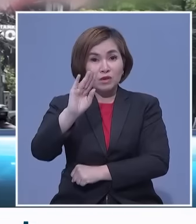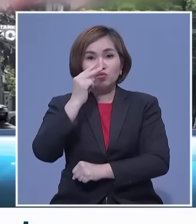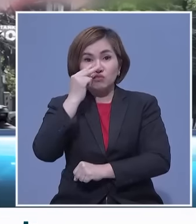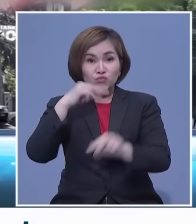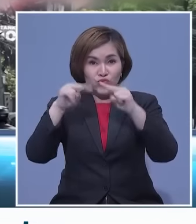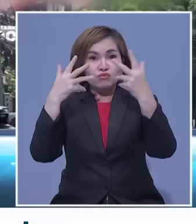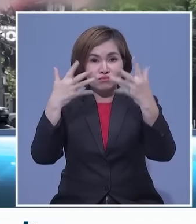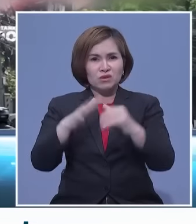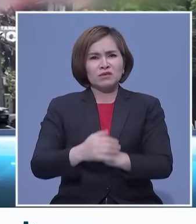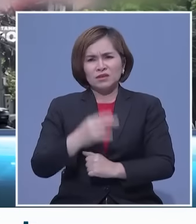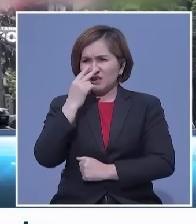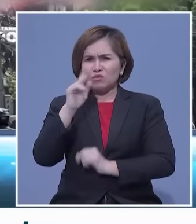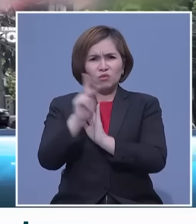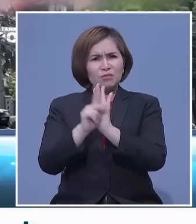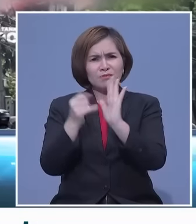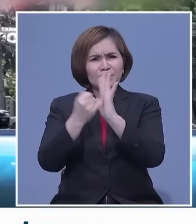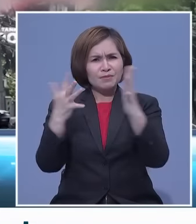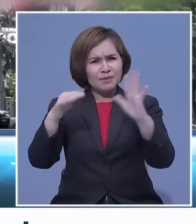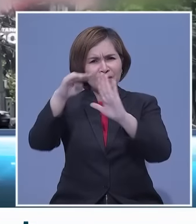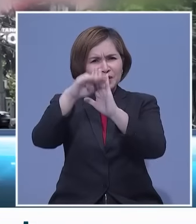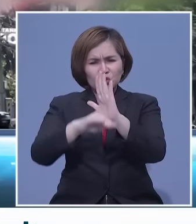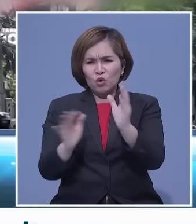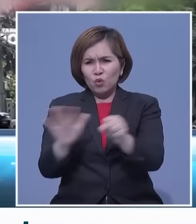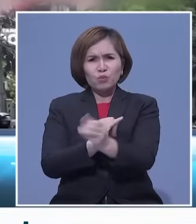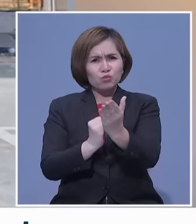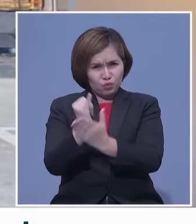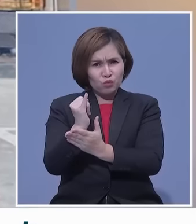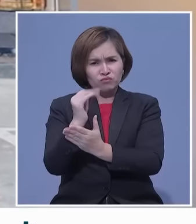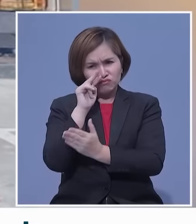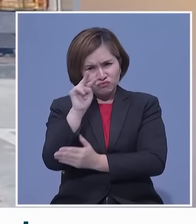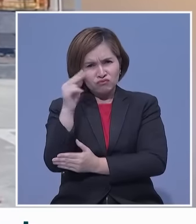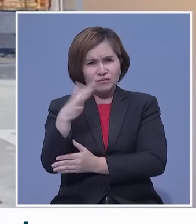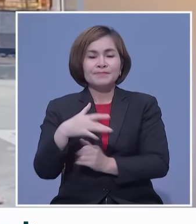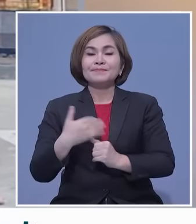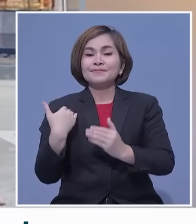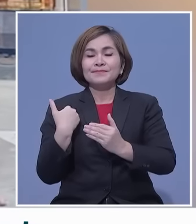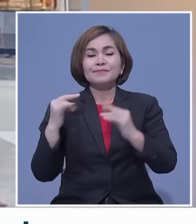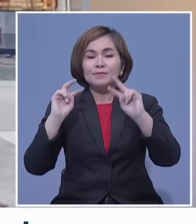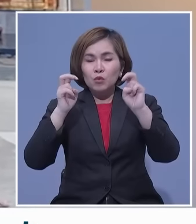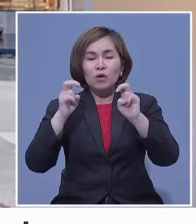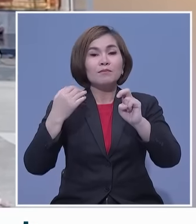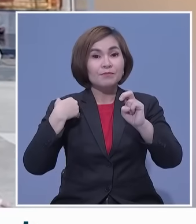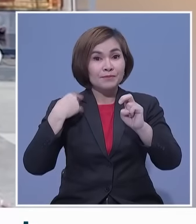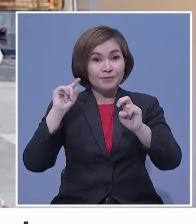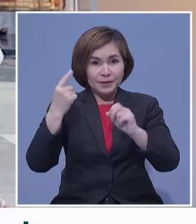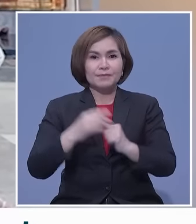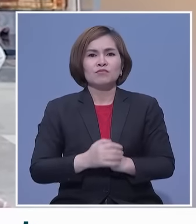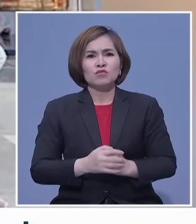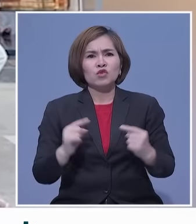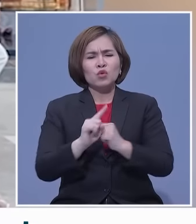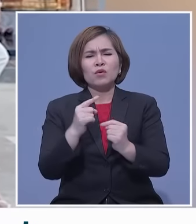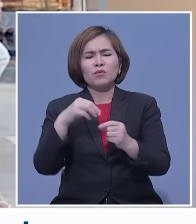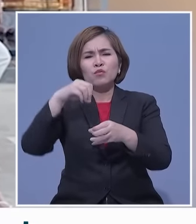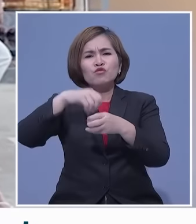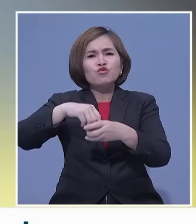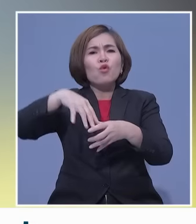พี่แซมบอกว่าก็ไม่เพะว่าผิดกฎหมายเขาก็จดอย่างถูกต้องอซึ่งมันมีอีกประเด็นคือมันมีคนมาแฉว่าเม็ดฟู่ของบริษัท